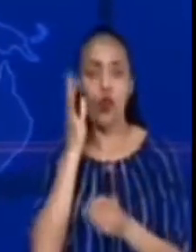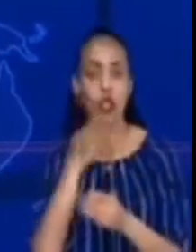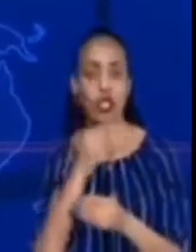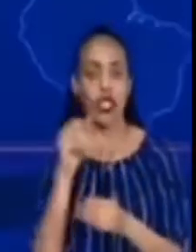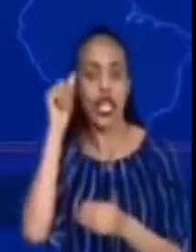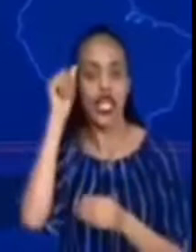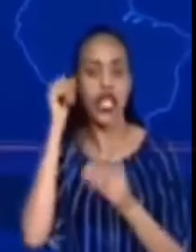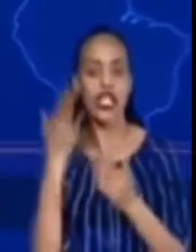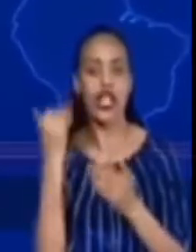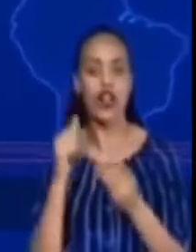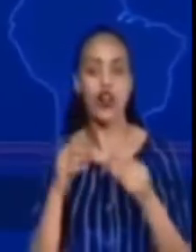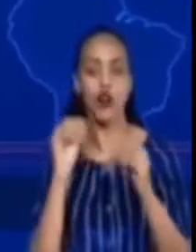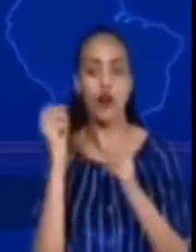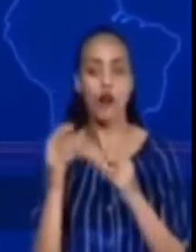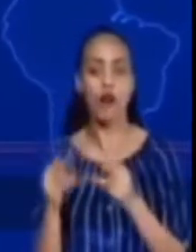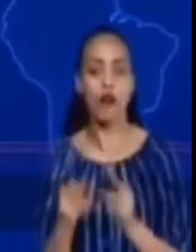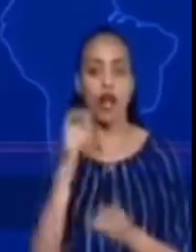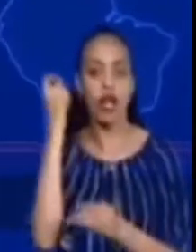ቢአፋብደተኒ